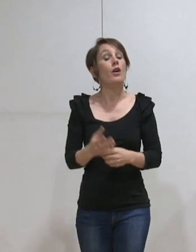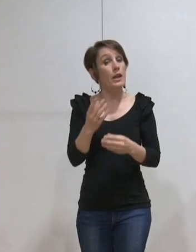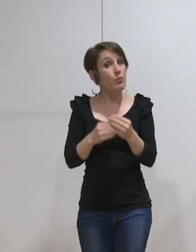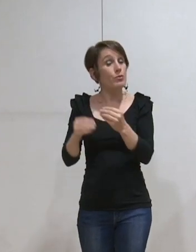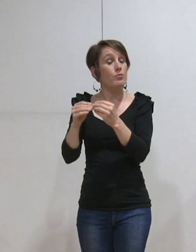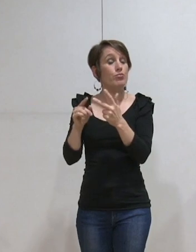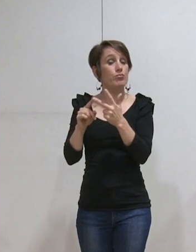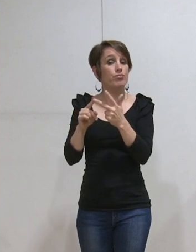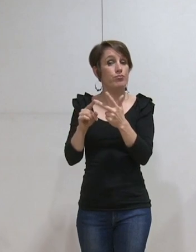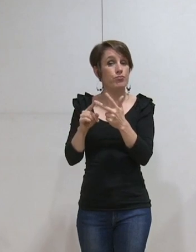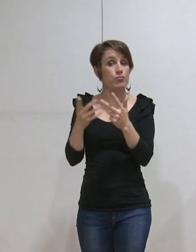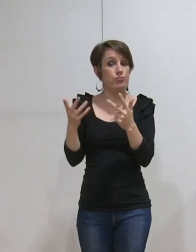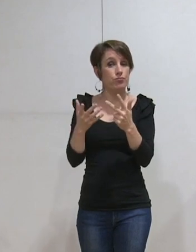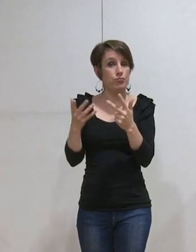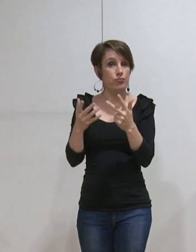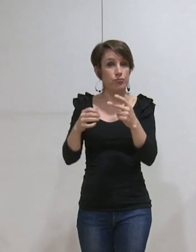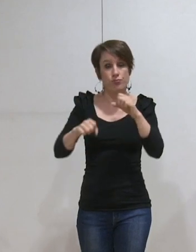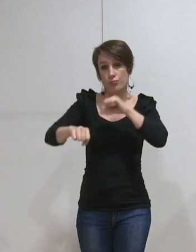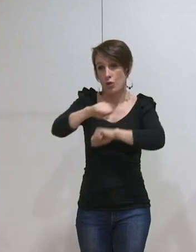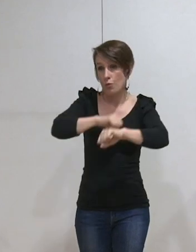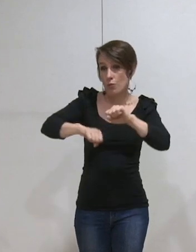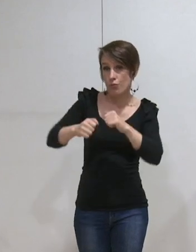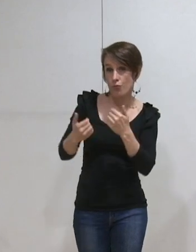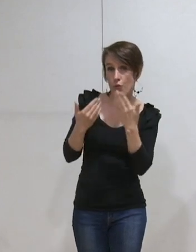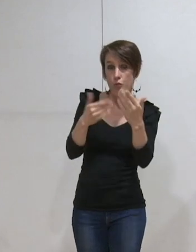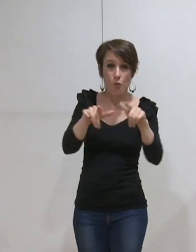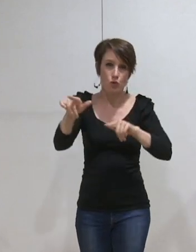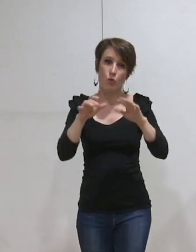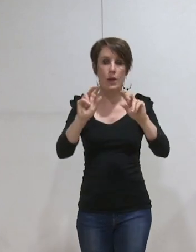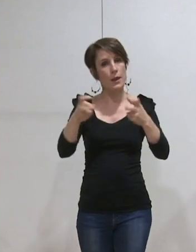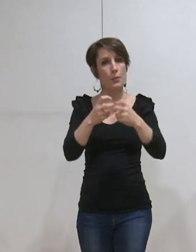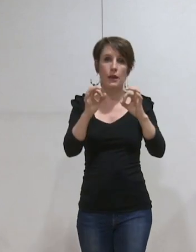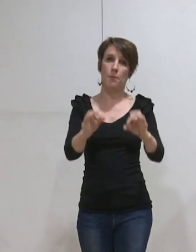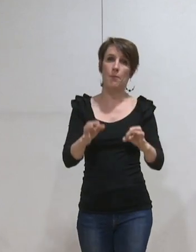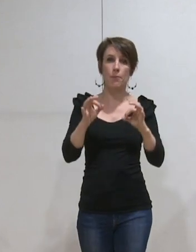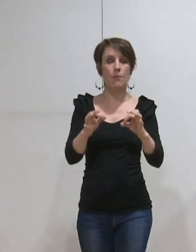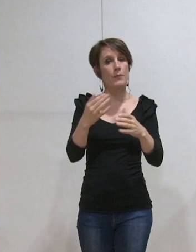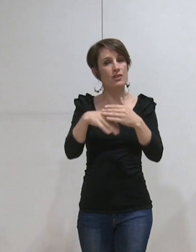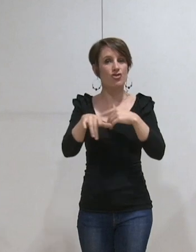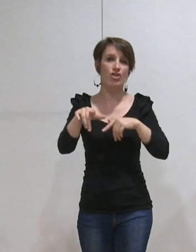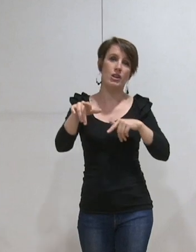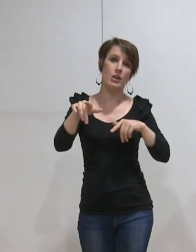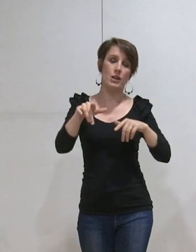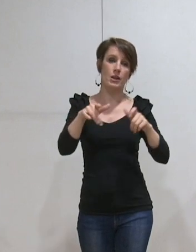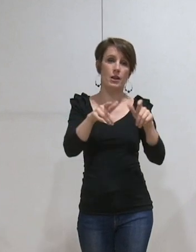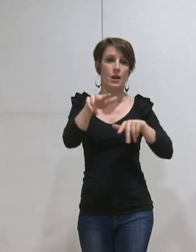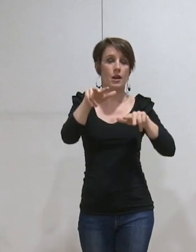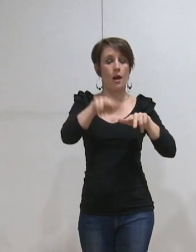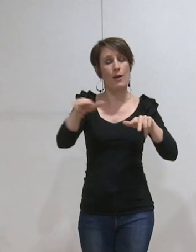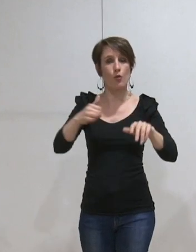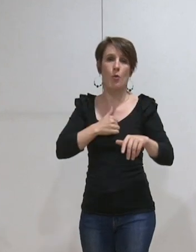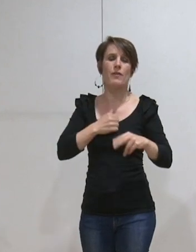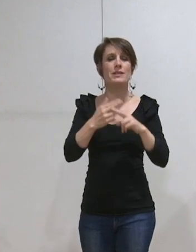des opérations visant à développer une offre locative abordable dans le parc privé ça s'appelle loca plus plus c'est la métropole qui pilote ce